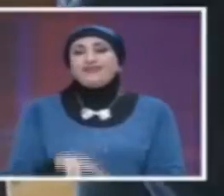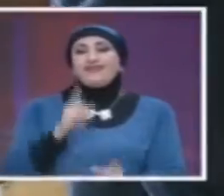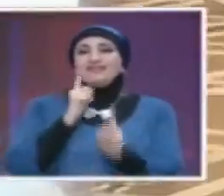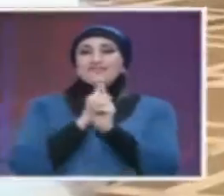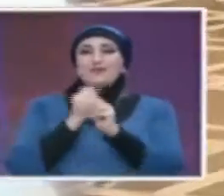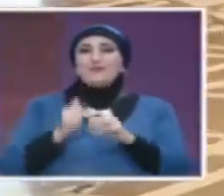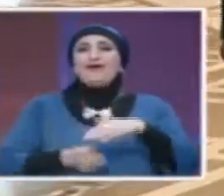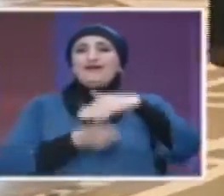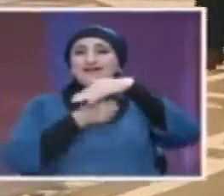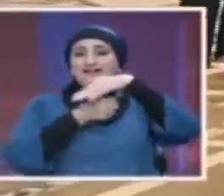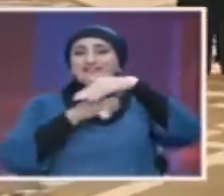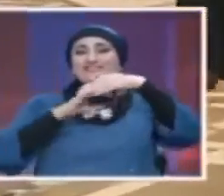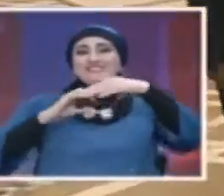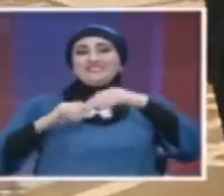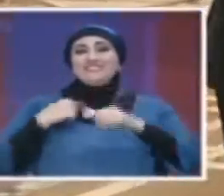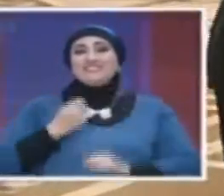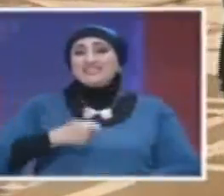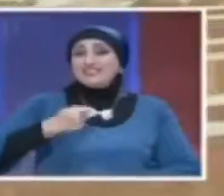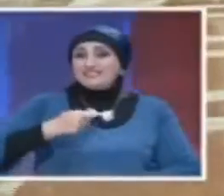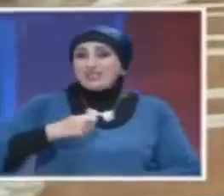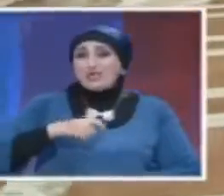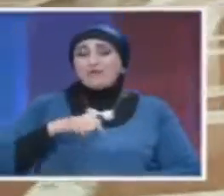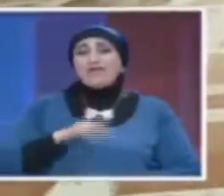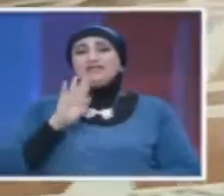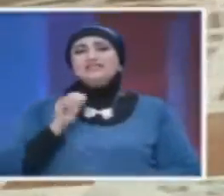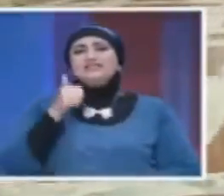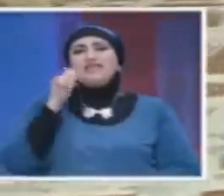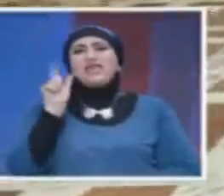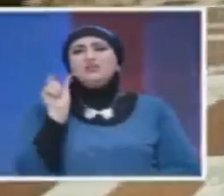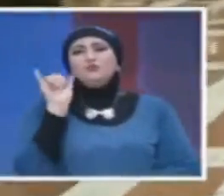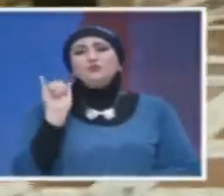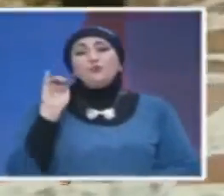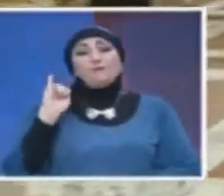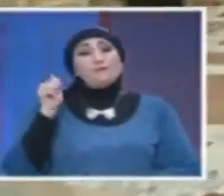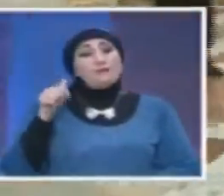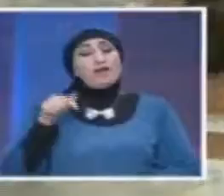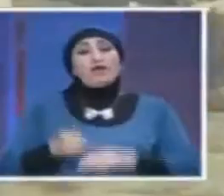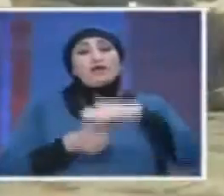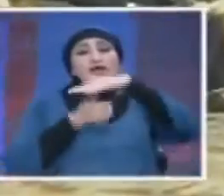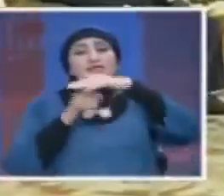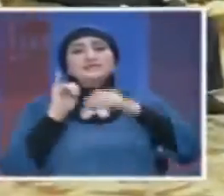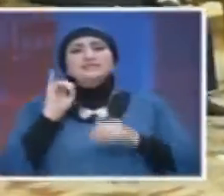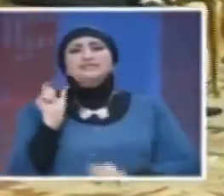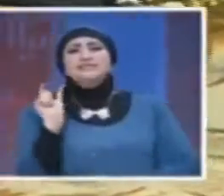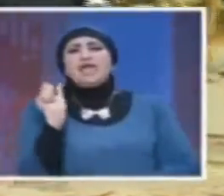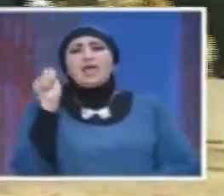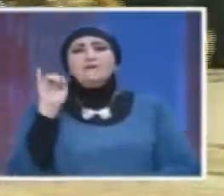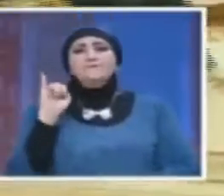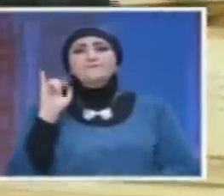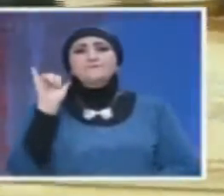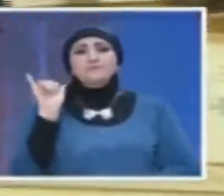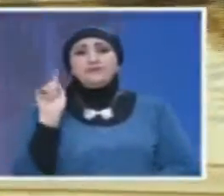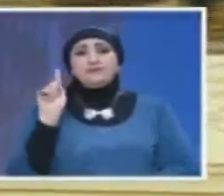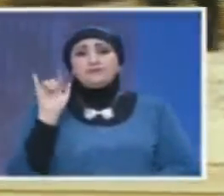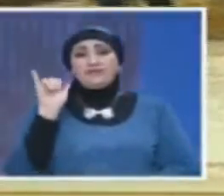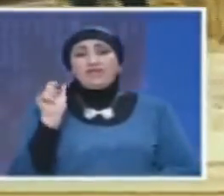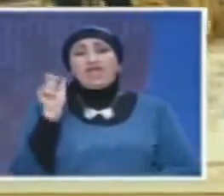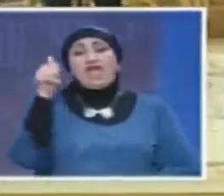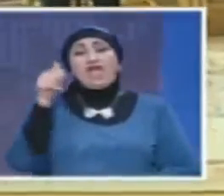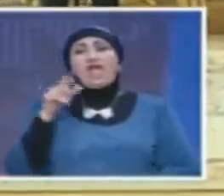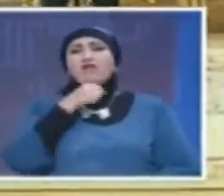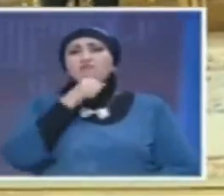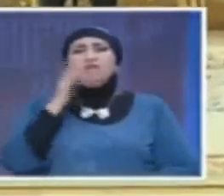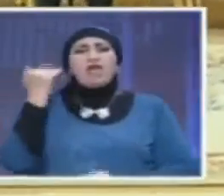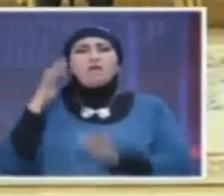استقبل السيد الرئيس عبد الفتاح السيسي السيد سام نيوما رئيس جمهورية ناميبيا الأسبق، وذلك بحضور السيد عباس